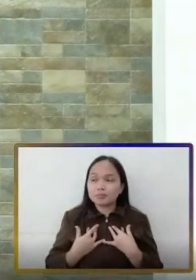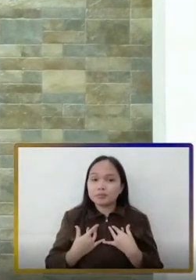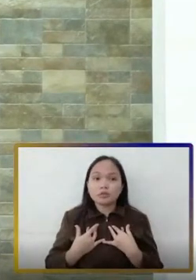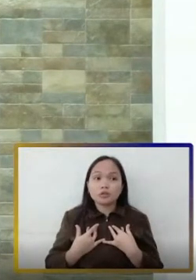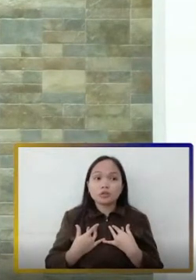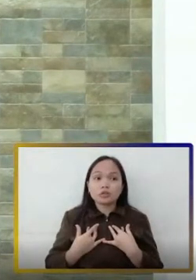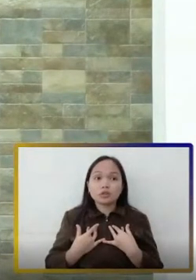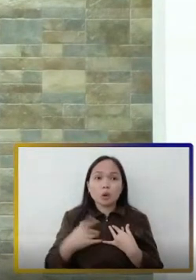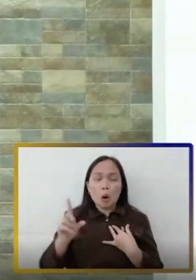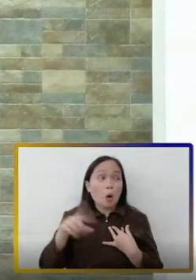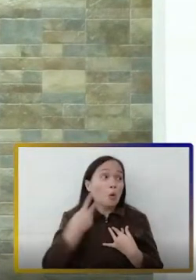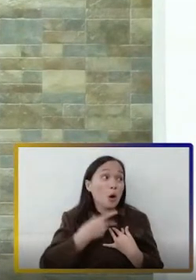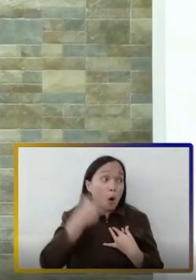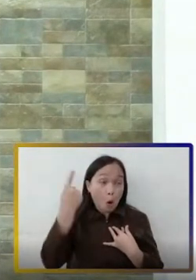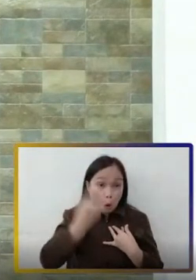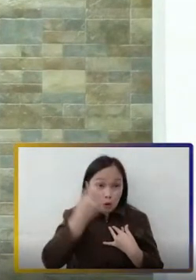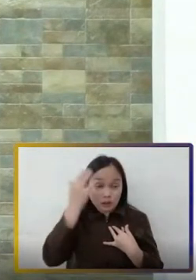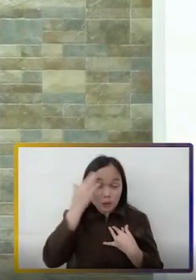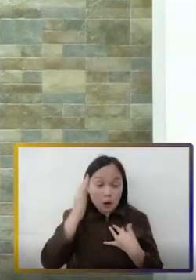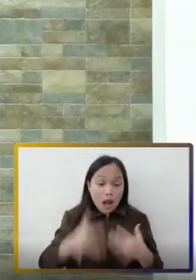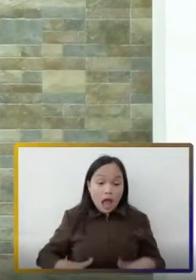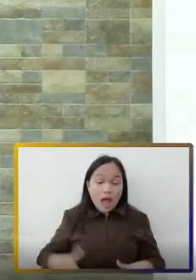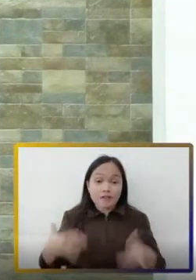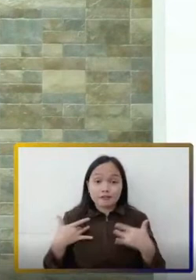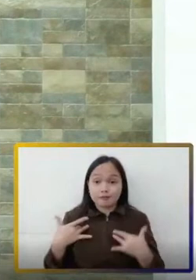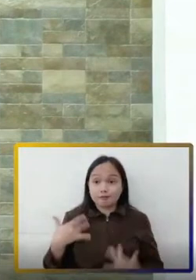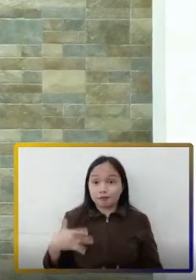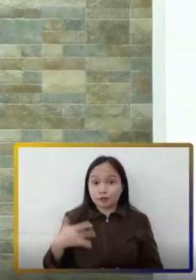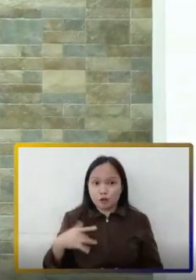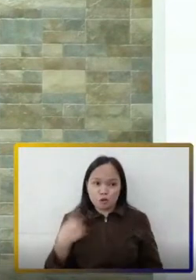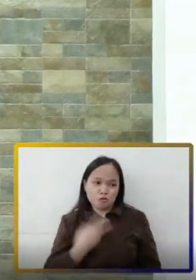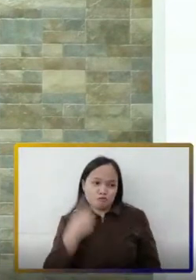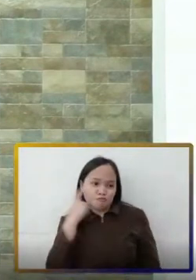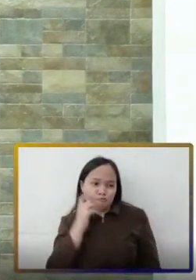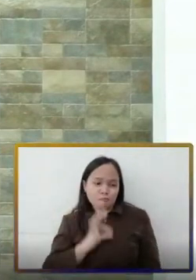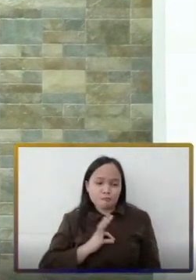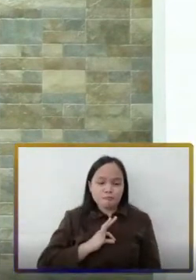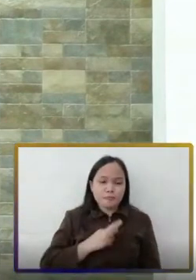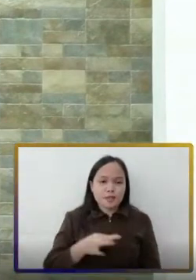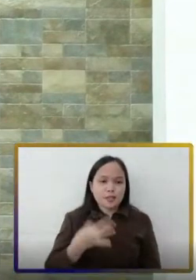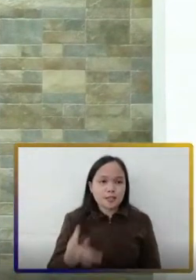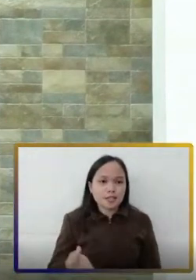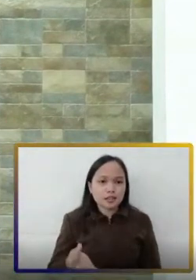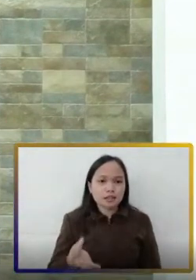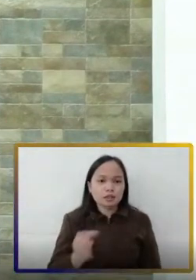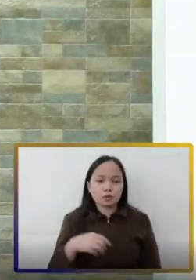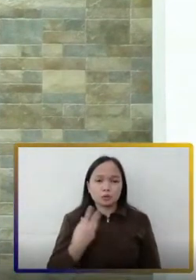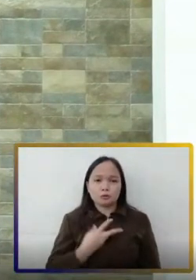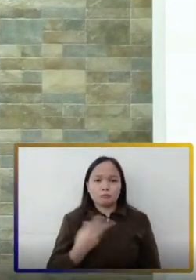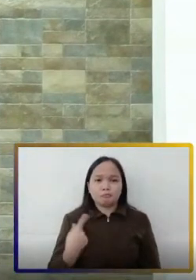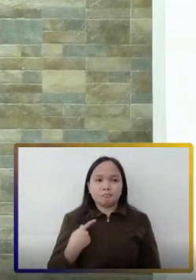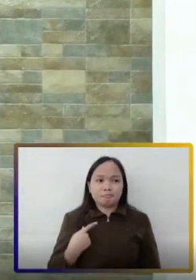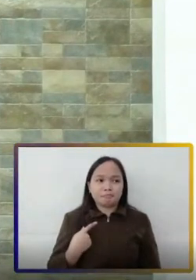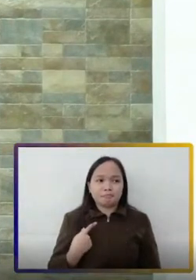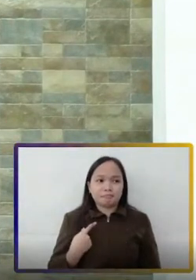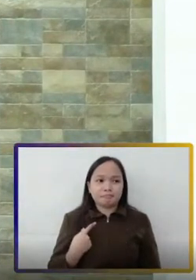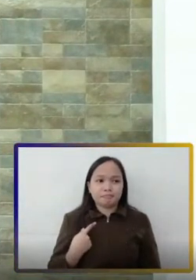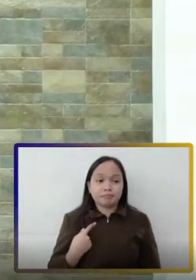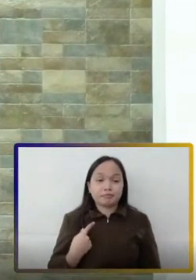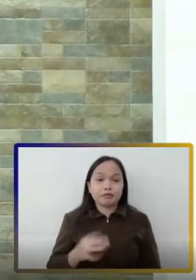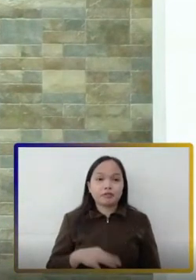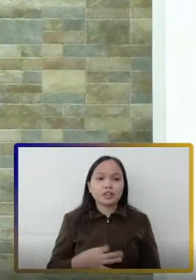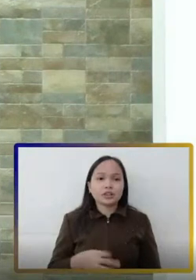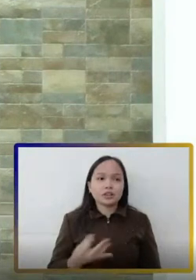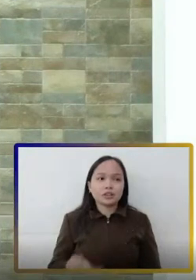lamang natin, lifestyle. Ang lifestyle, akala nyo fashion lang lahat. Ugali, mahalaga sa